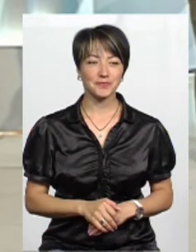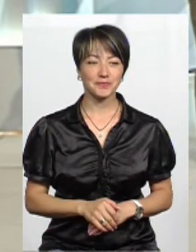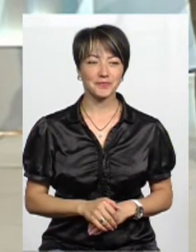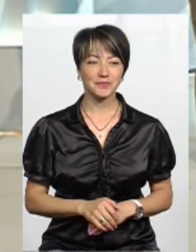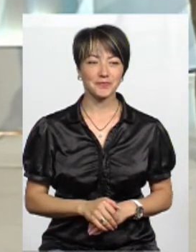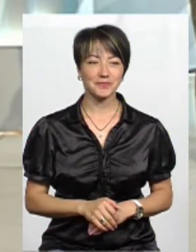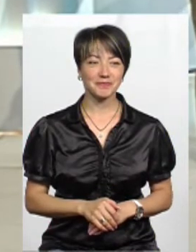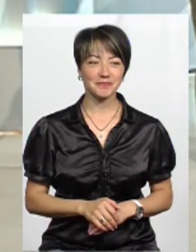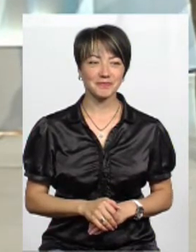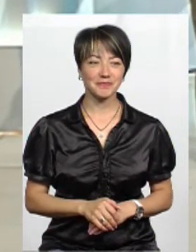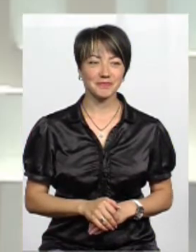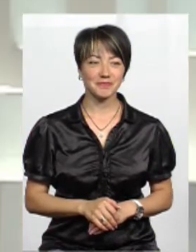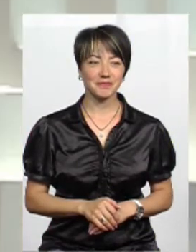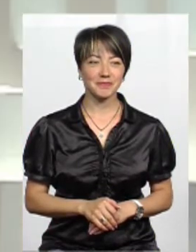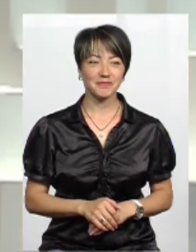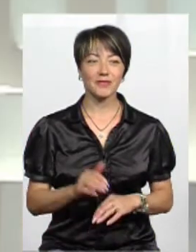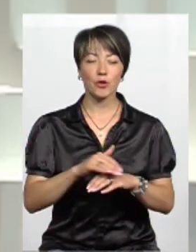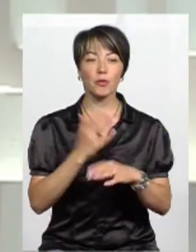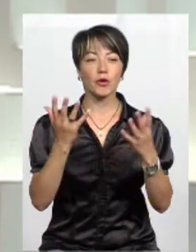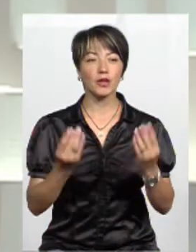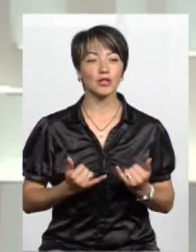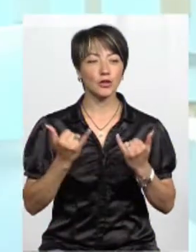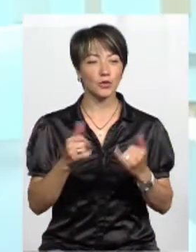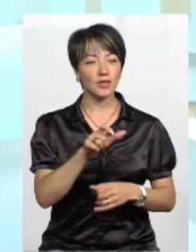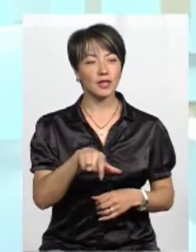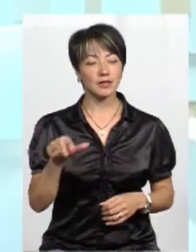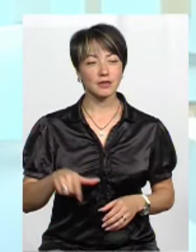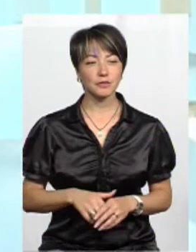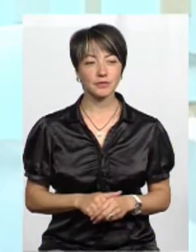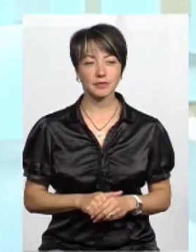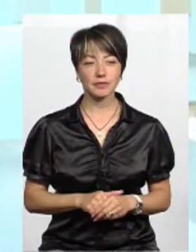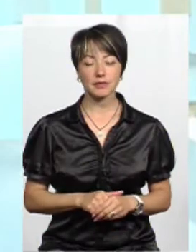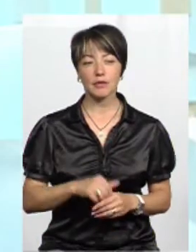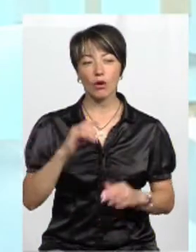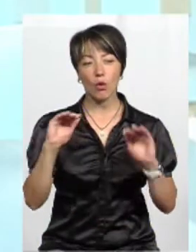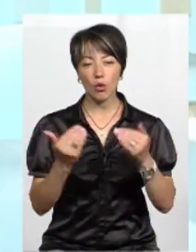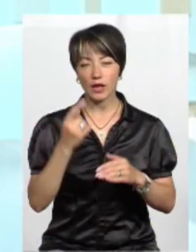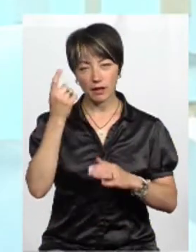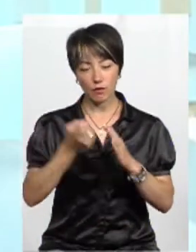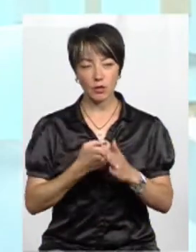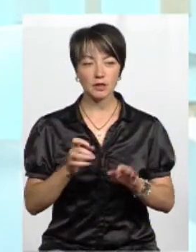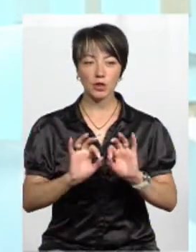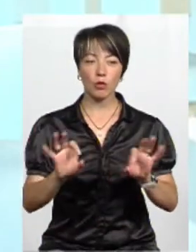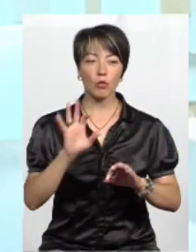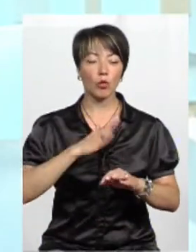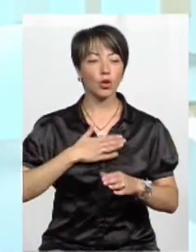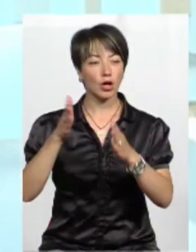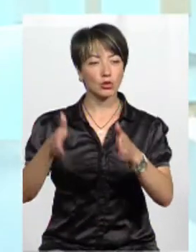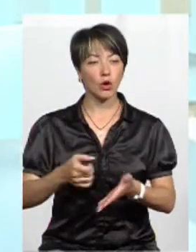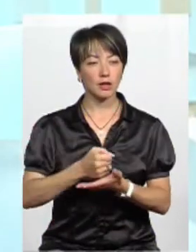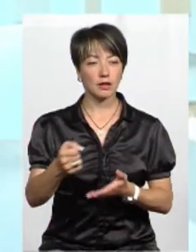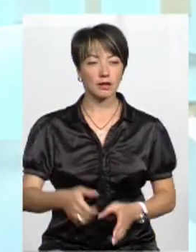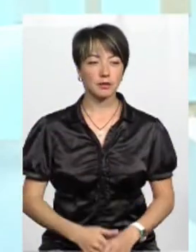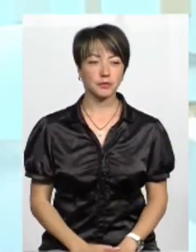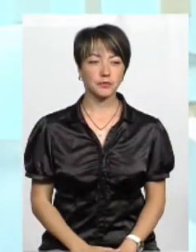Дякую. Привітайтеся з глядачами. Доброго дня. І довідка, коротка інформаційна довідка про нашого кандидата.